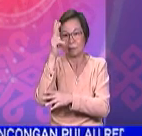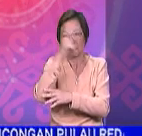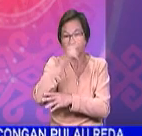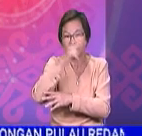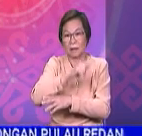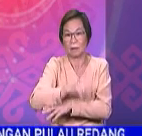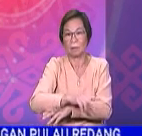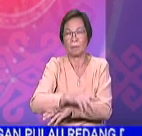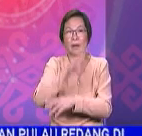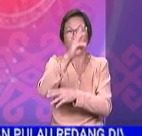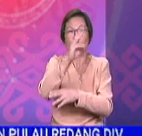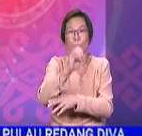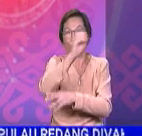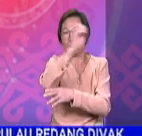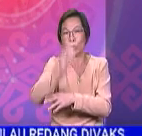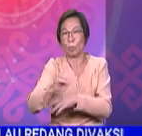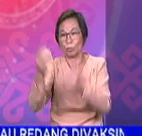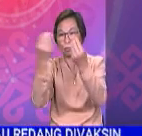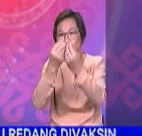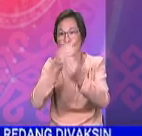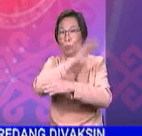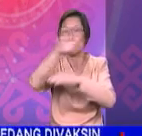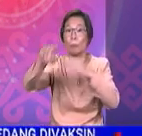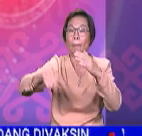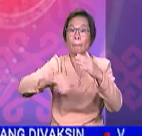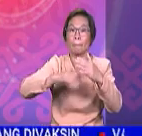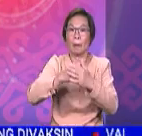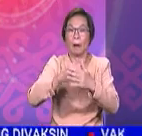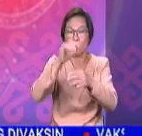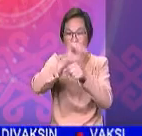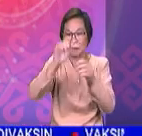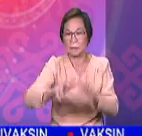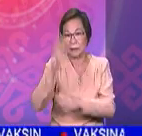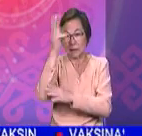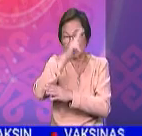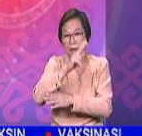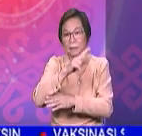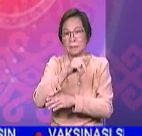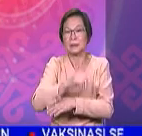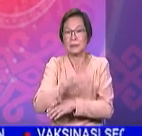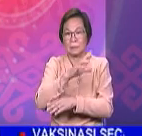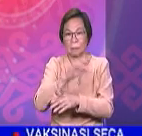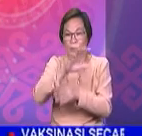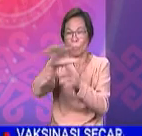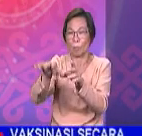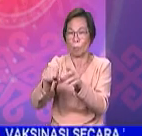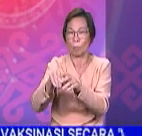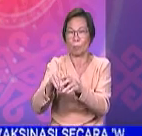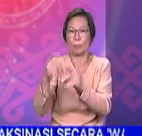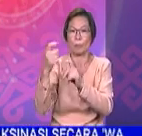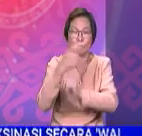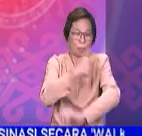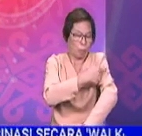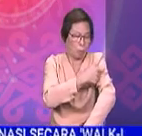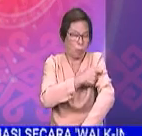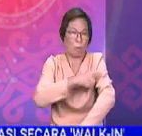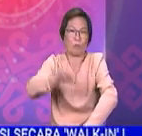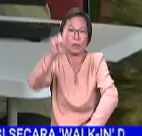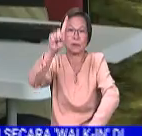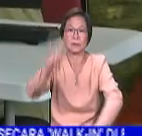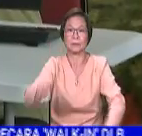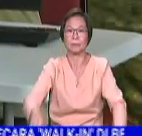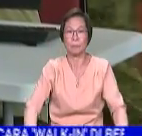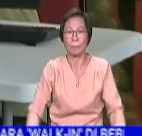yang merupakan 60 peratus daripada jumlah keseluruhan penjawat awam negeri dan melibatkan pemberian suntikan dus